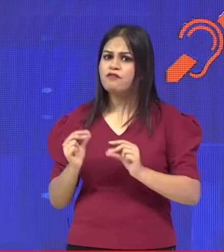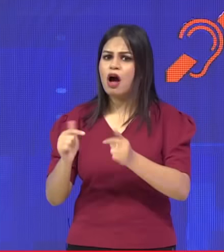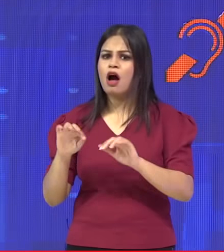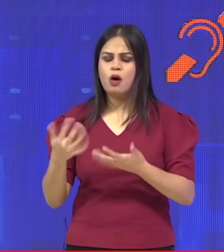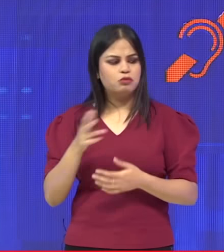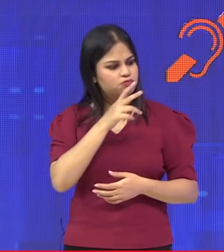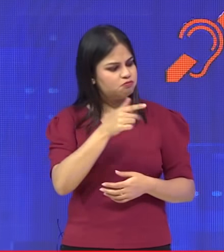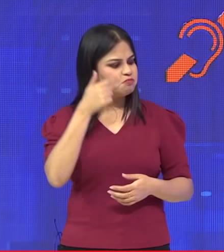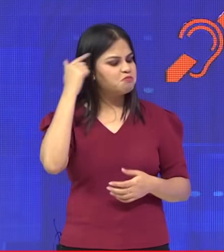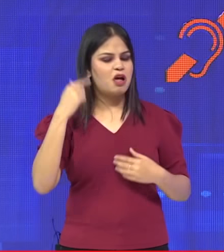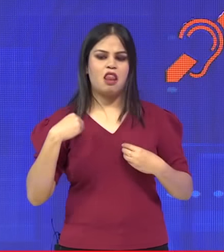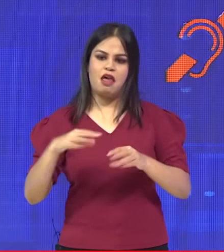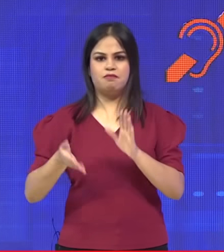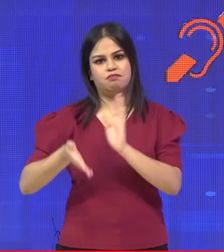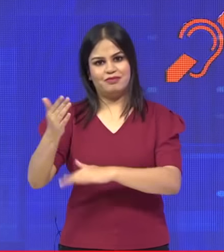गए